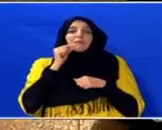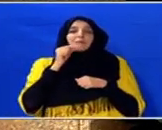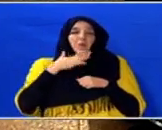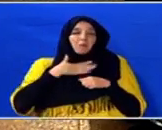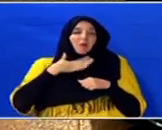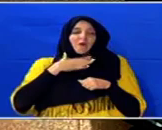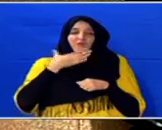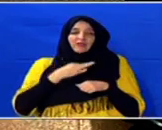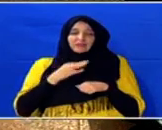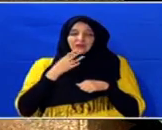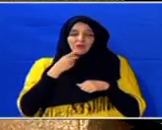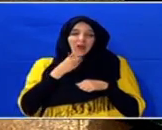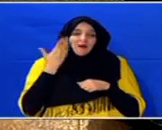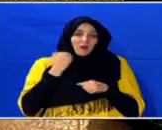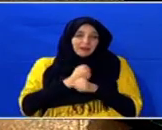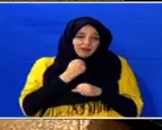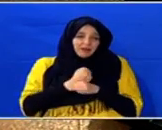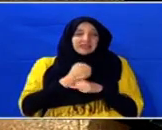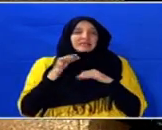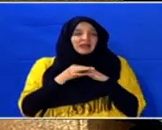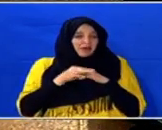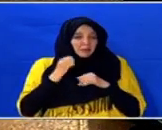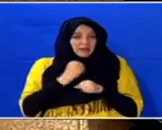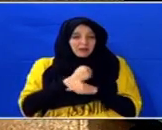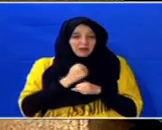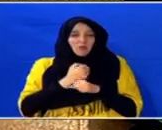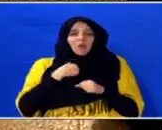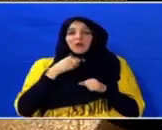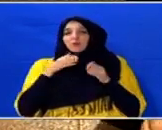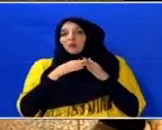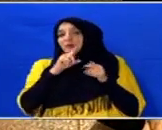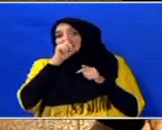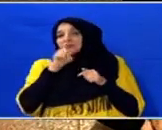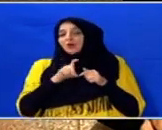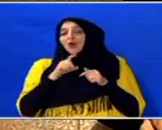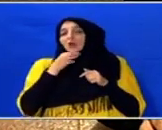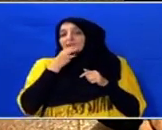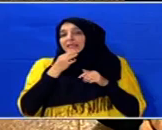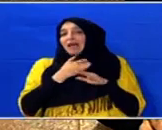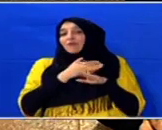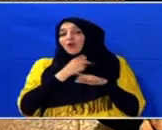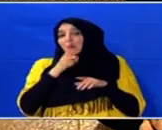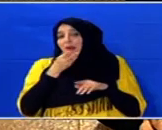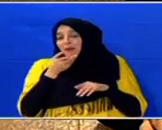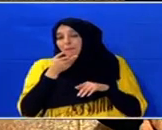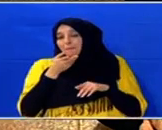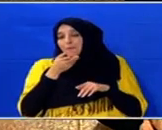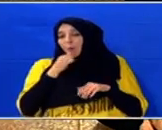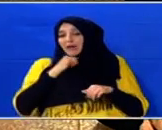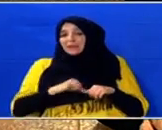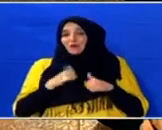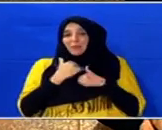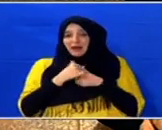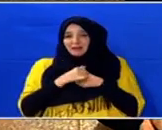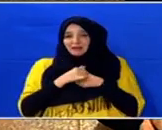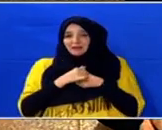الله يرحمه. أسمع لك شوية شيخ. طيب هو الوقت اللي كي درنا له عملية ديناه باش يديروا